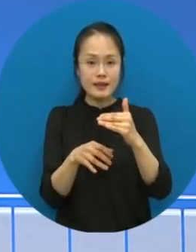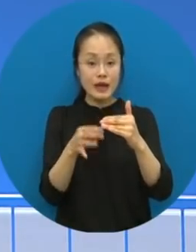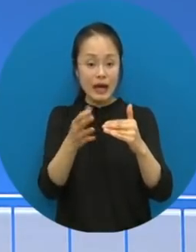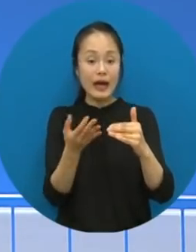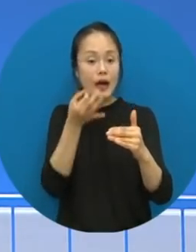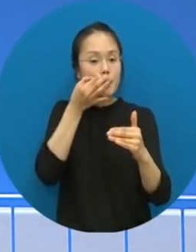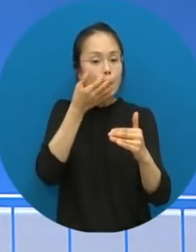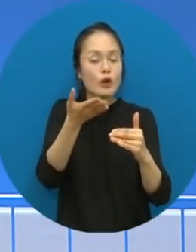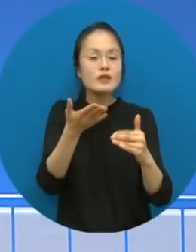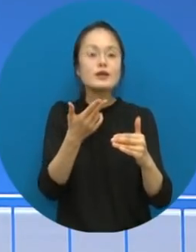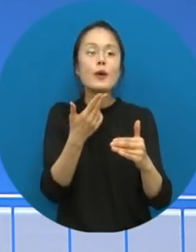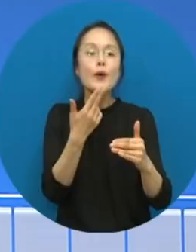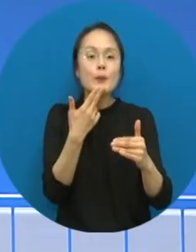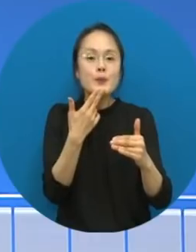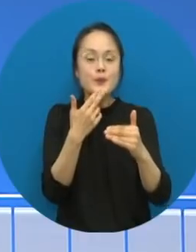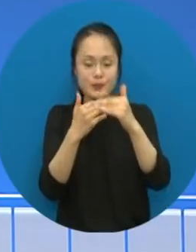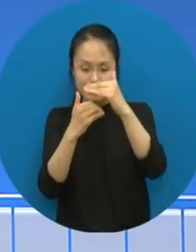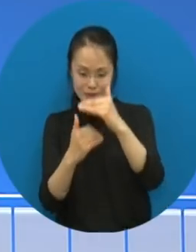있습니다.